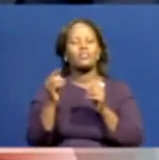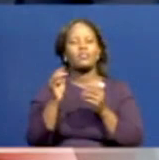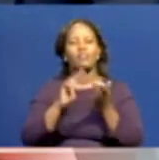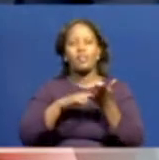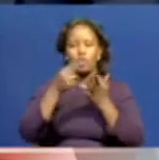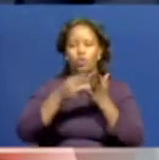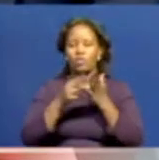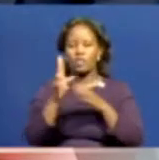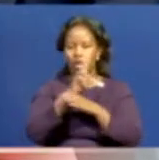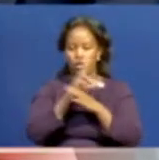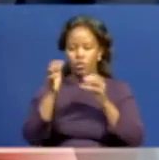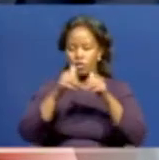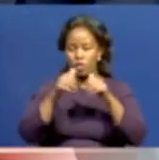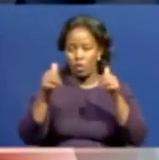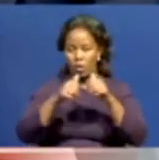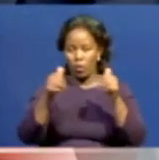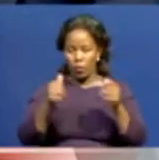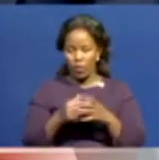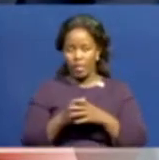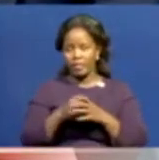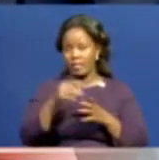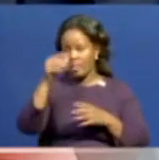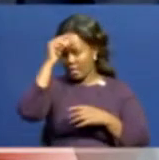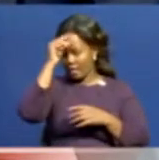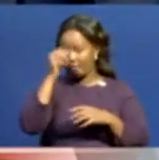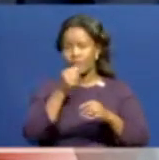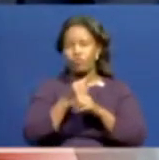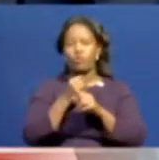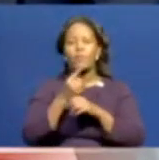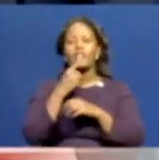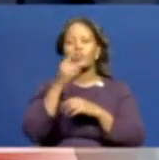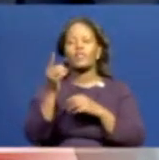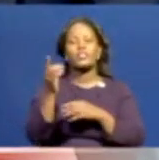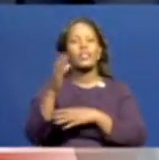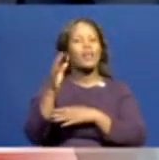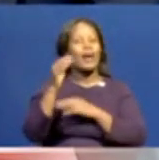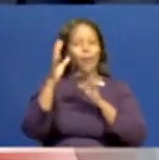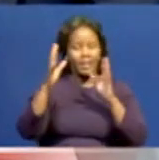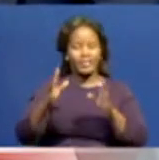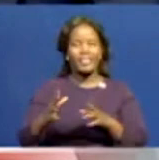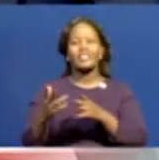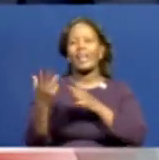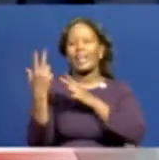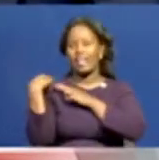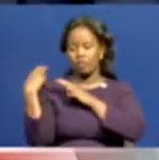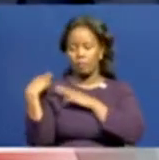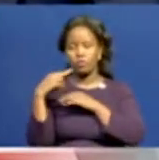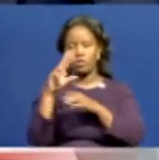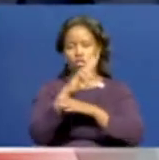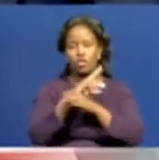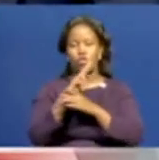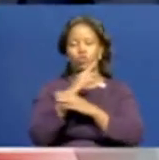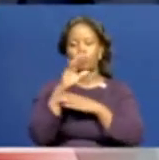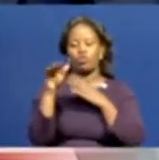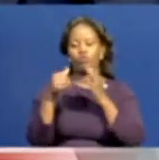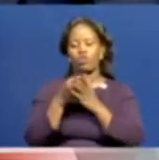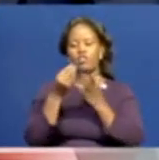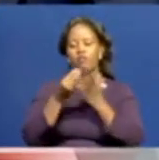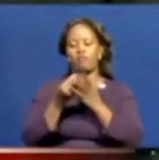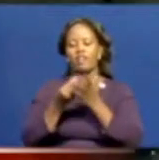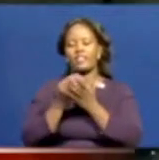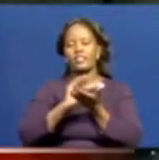wakiwa ughaibuni. Ruto alisema serikali itahakikisha mabalozi wanawajibika vilivyo kwa matumizi ya fedha wanazotengewa.